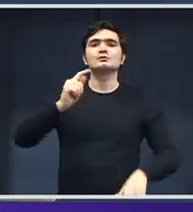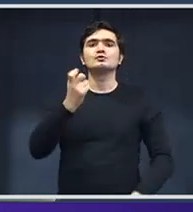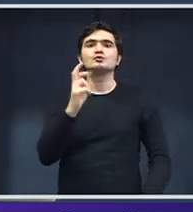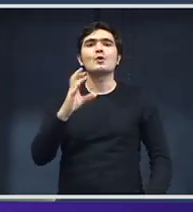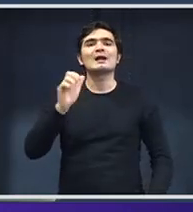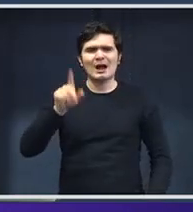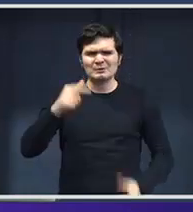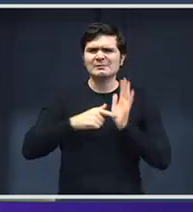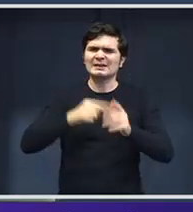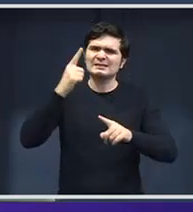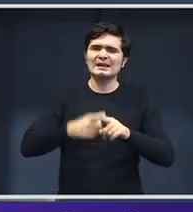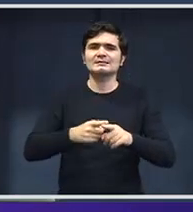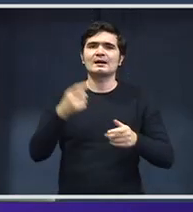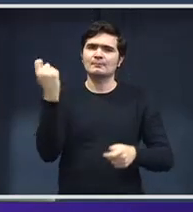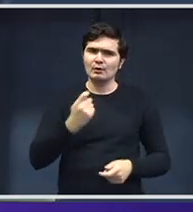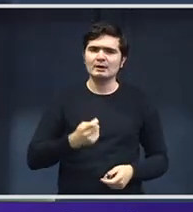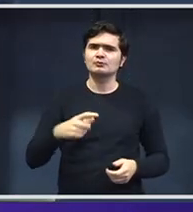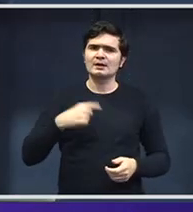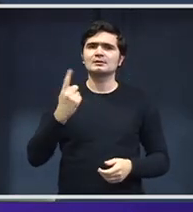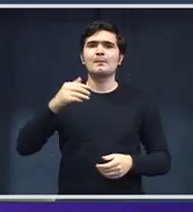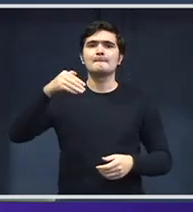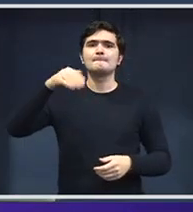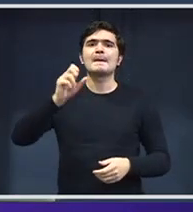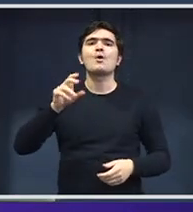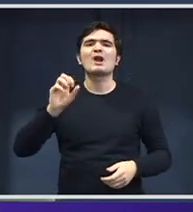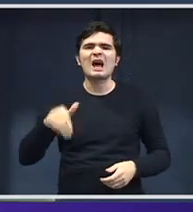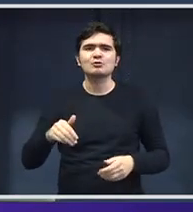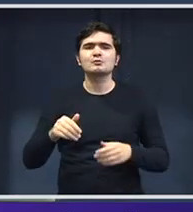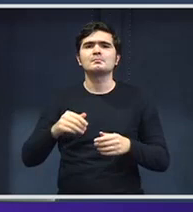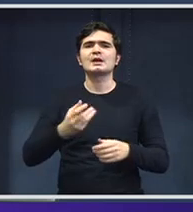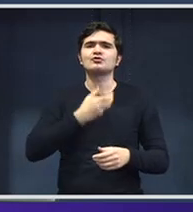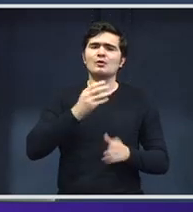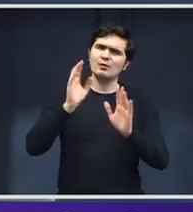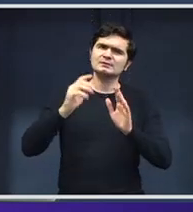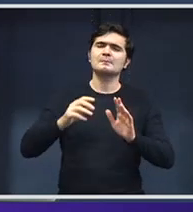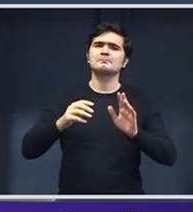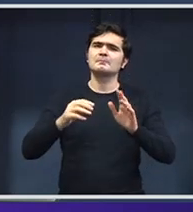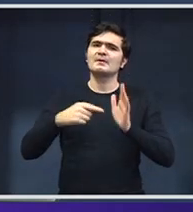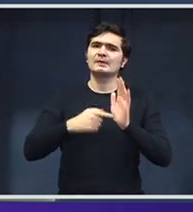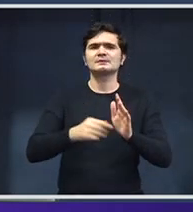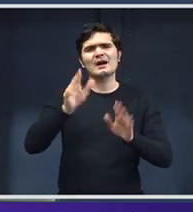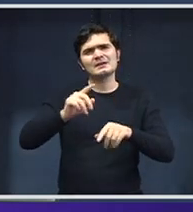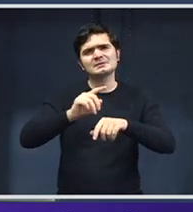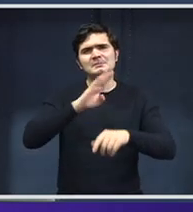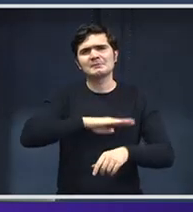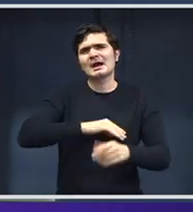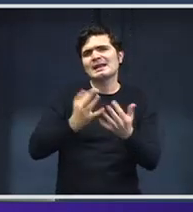exact proiectul. Este astăzi un memorandum pe această temă în ședință de guvern. Doamna ministru va prezenta. Aveți răbdare câteva